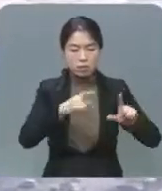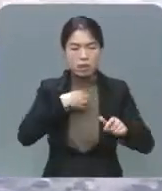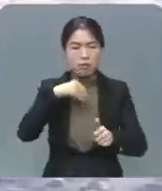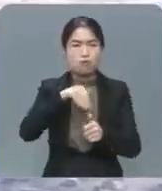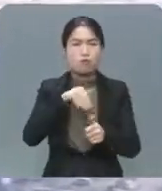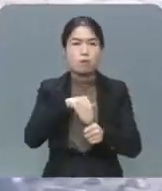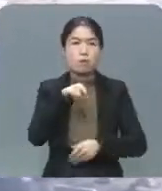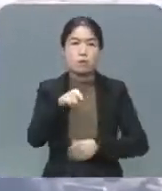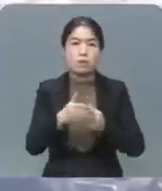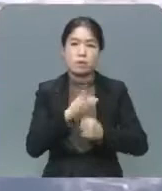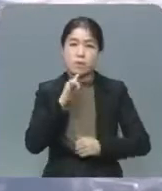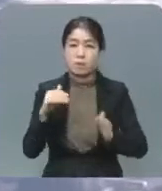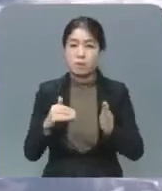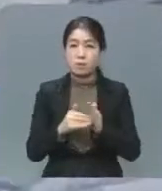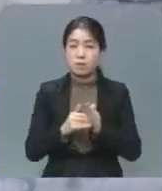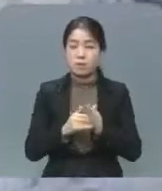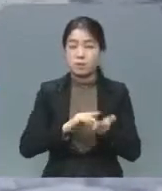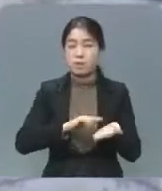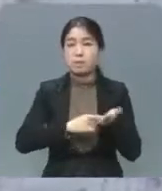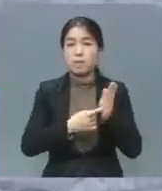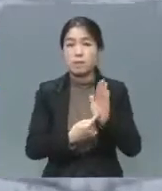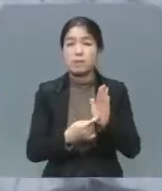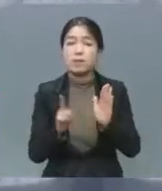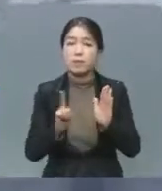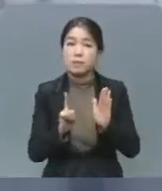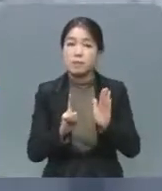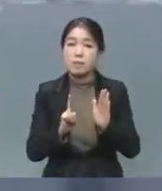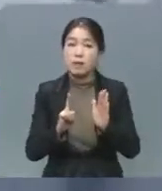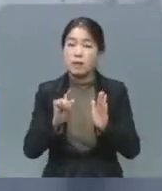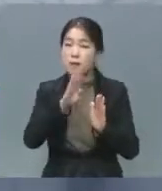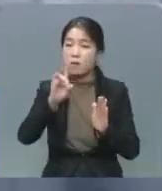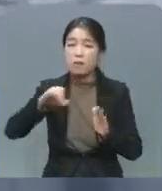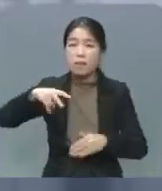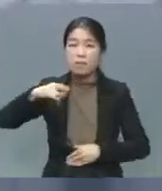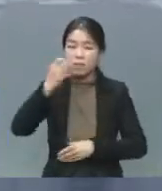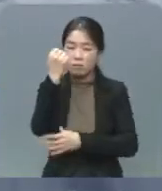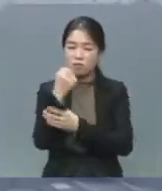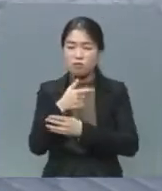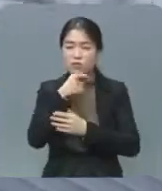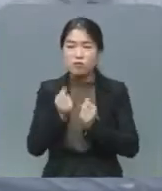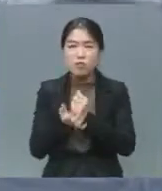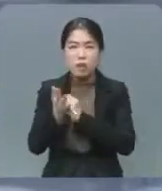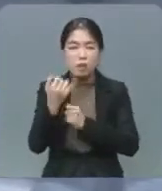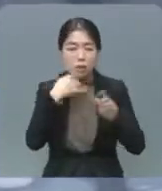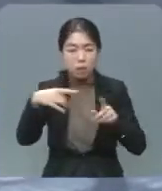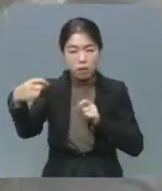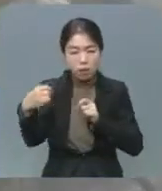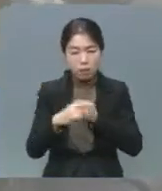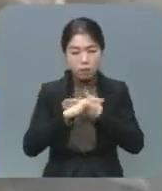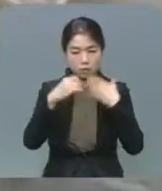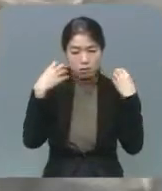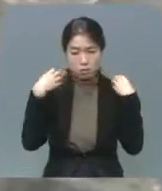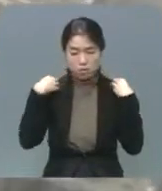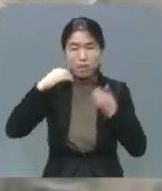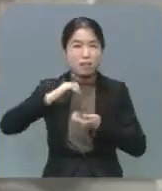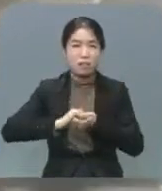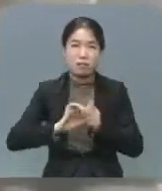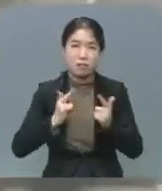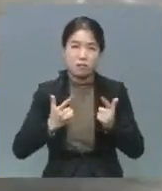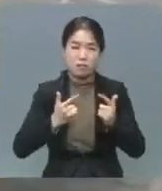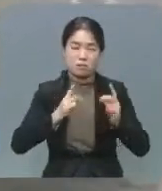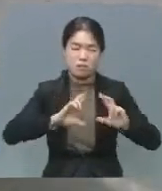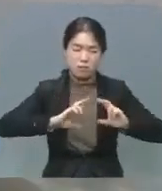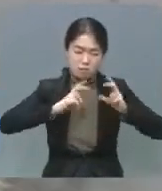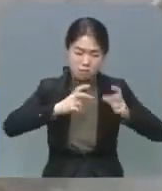했습니다 이 시장은 성경을 통해 후쿠시마 방사능 오염수 방류 는 바다가 인접한 지 자체만의 문제가 아니라 인류와